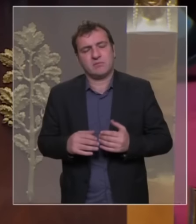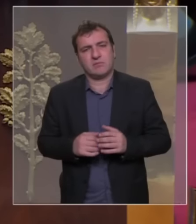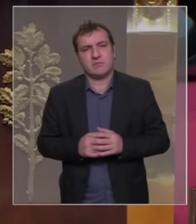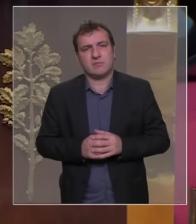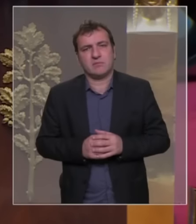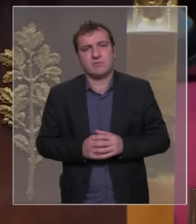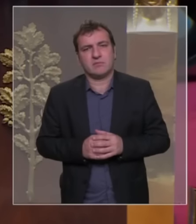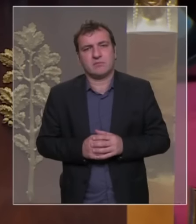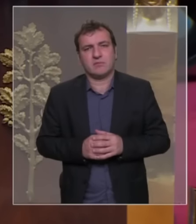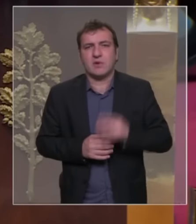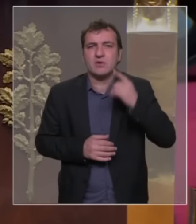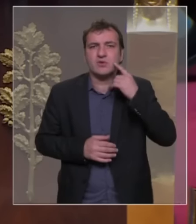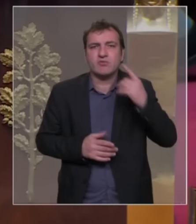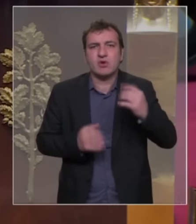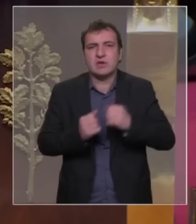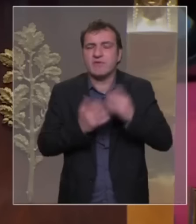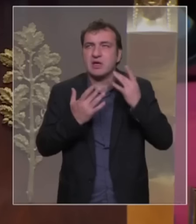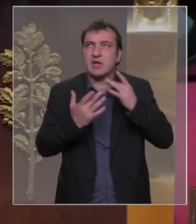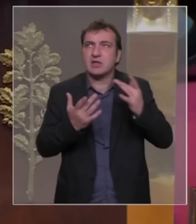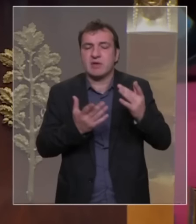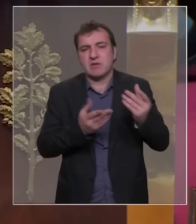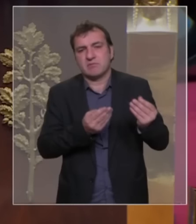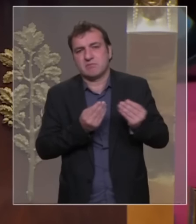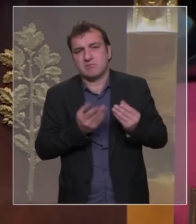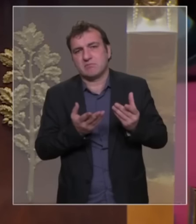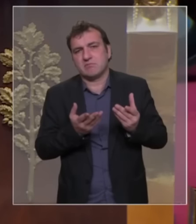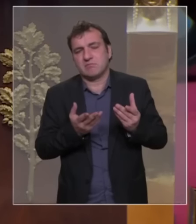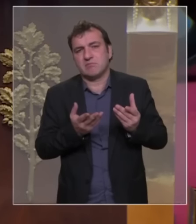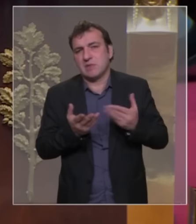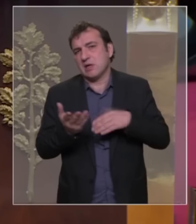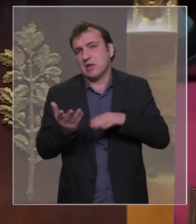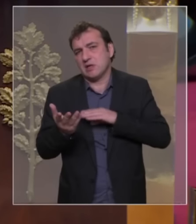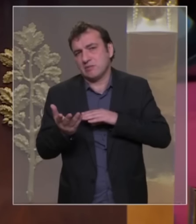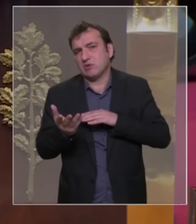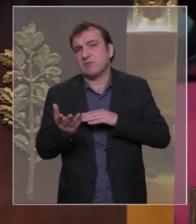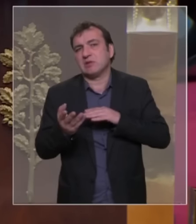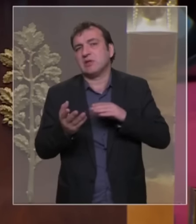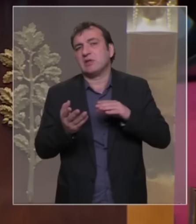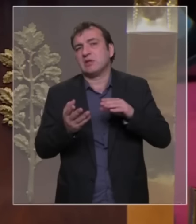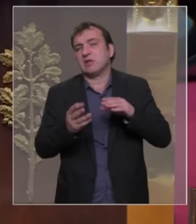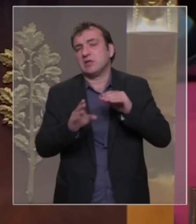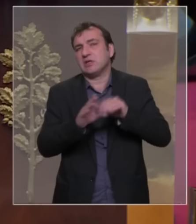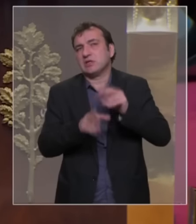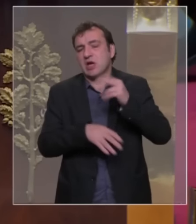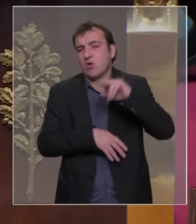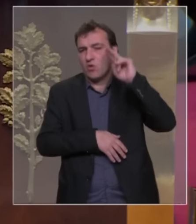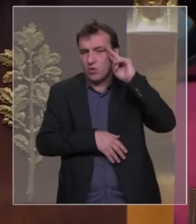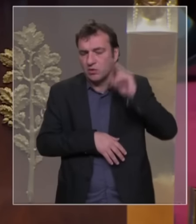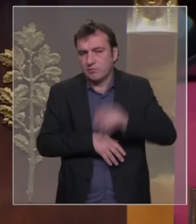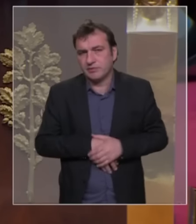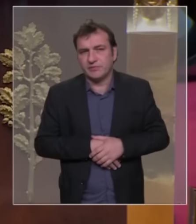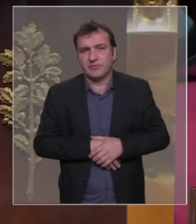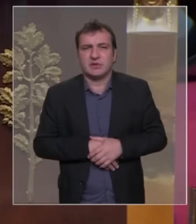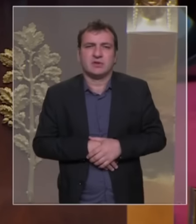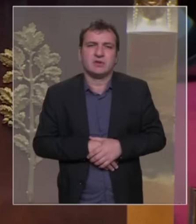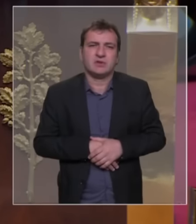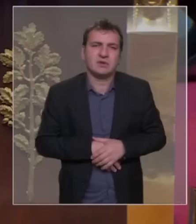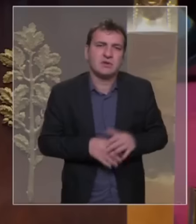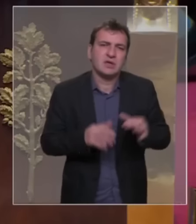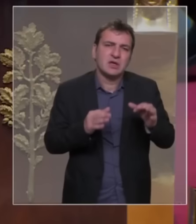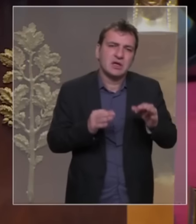pense, avec l'expérience que donnent les responsabilités à Bruxelles, pas seulement sur le Brexit, mais aussi au